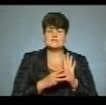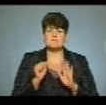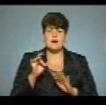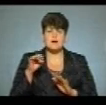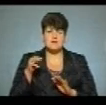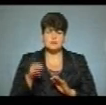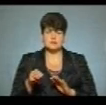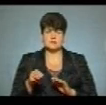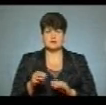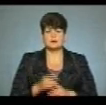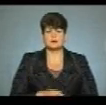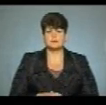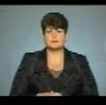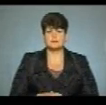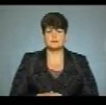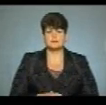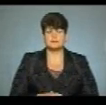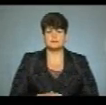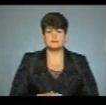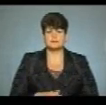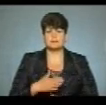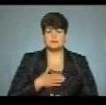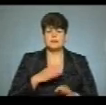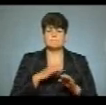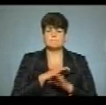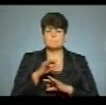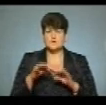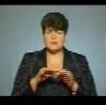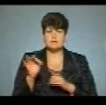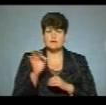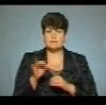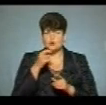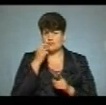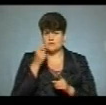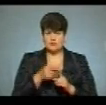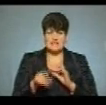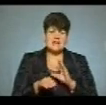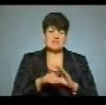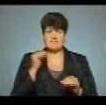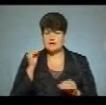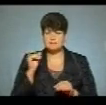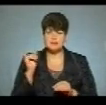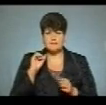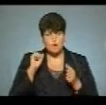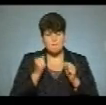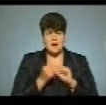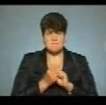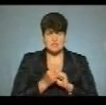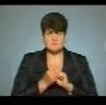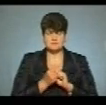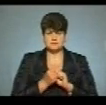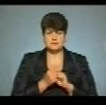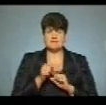8 арт-об'єктів і відео. Мій проект є про відповідальний вибір і про пам'ять.